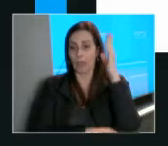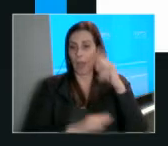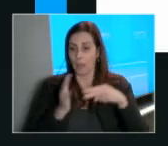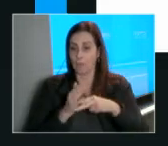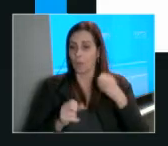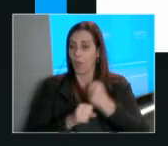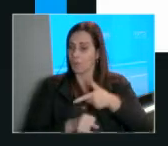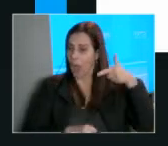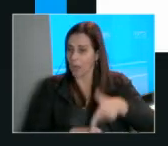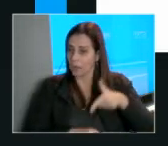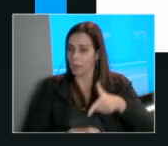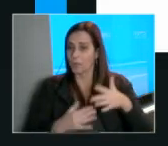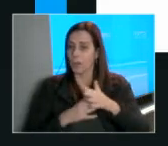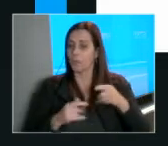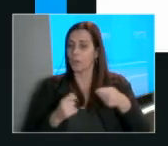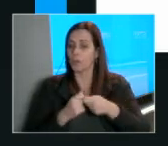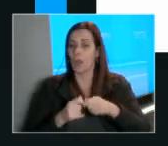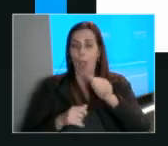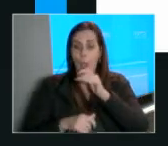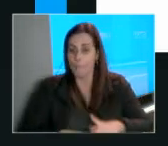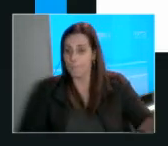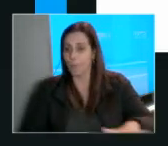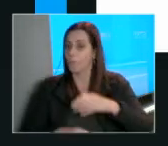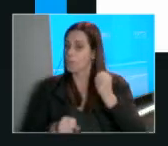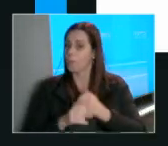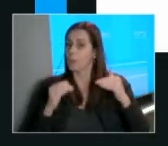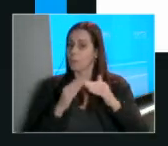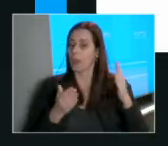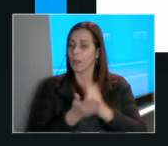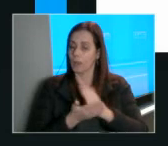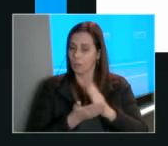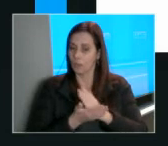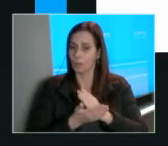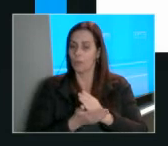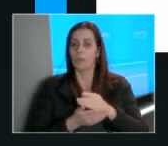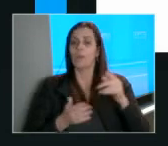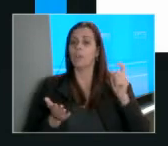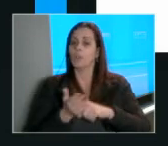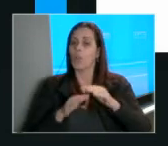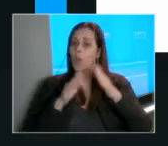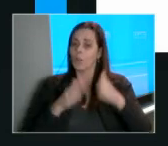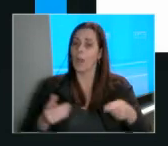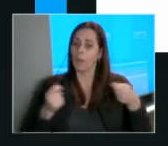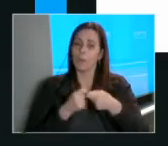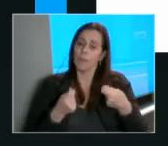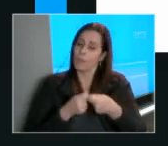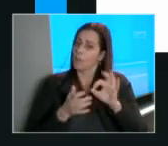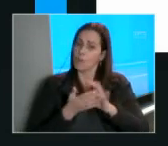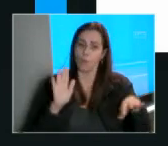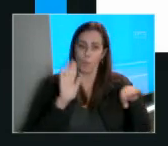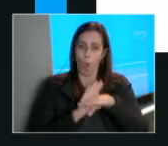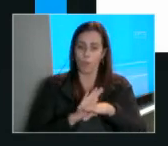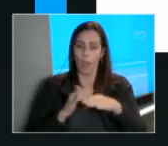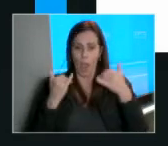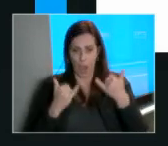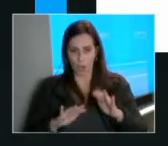לתחנה. עבודות הקידוח באתר לבחינת ההיבטים ההידרולוגיים מבוצעות בהתאם להחלטת הוות"ל ודרישות הגופים הרלוונטיים על פי כל דין.